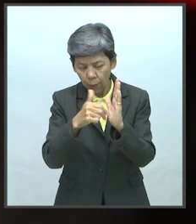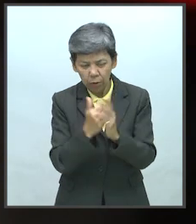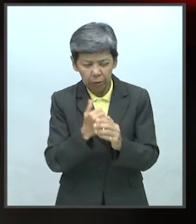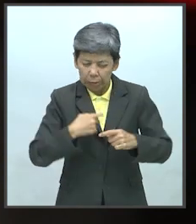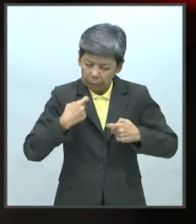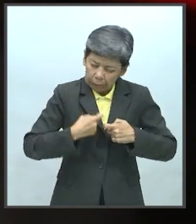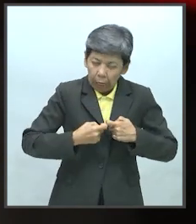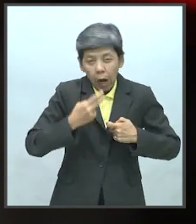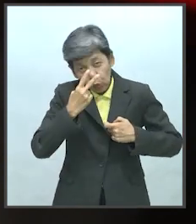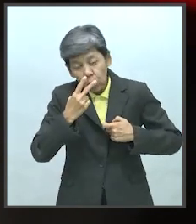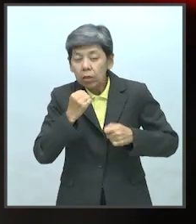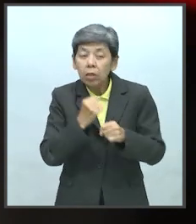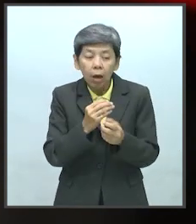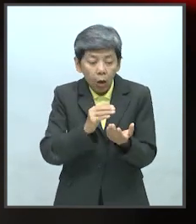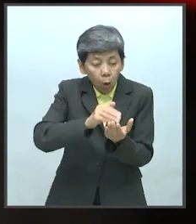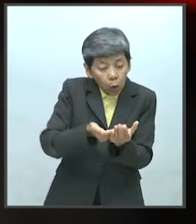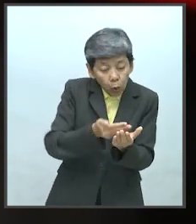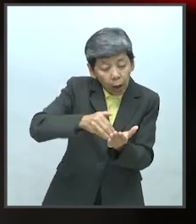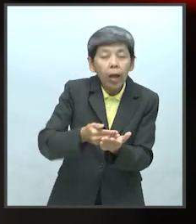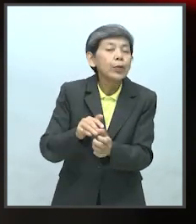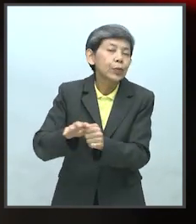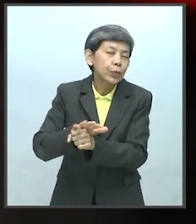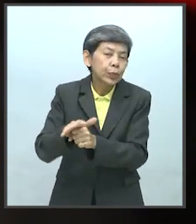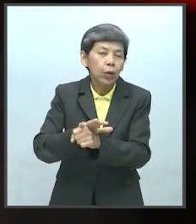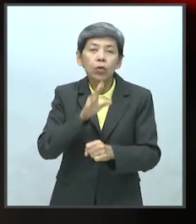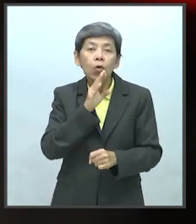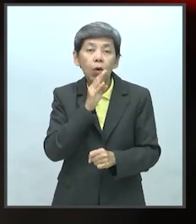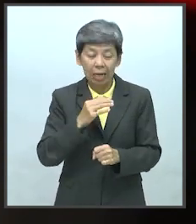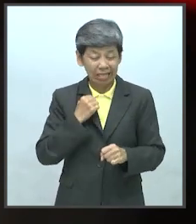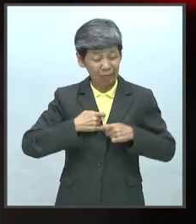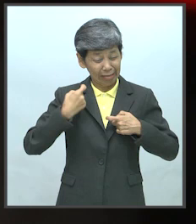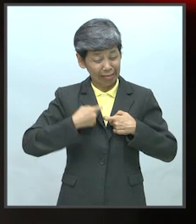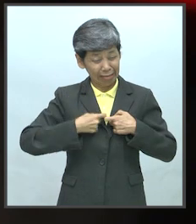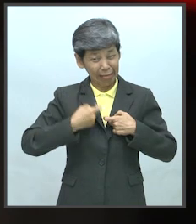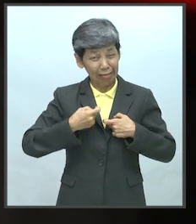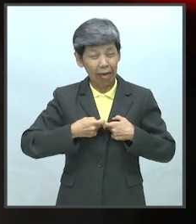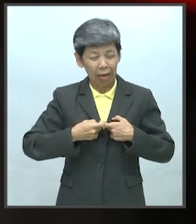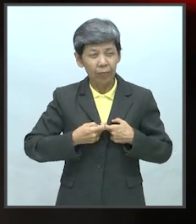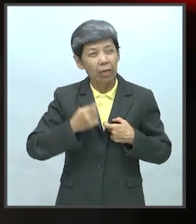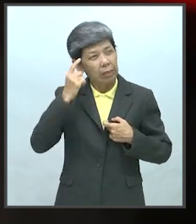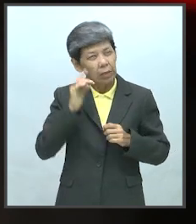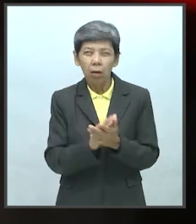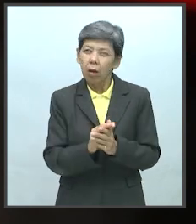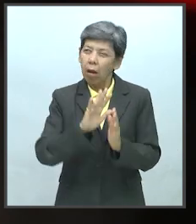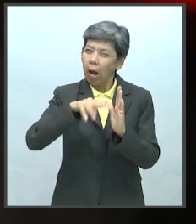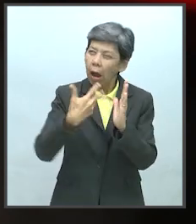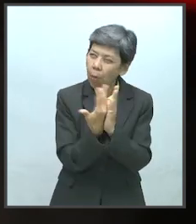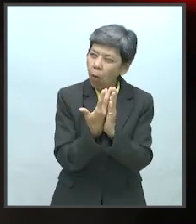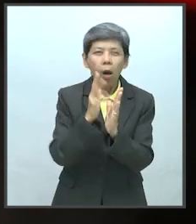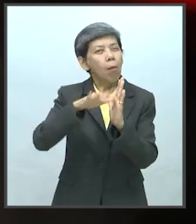อยู่กับความยากง่ายหาเป็นขนมถ้วยขนมครกอาจจะน้อยหน่อยแต่ถ้าเป็นขนมที่ทำยากๆหน่อยเนี่ยก็อาจจะอยู่ที่5ถึง8ชั่วโม